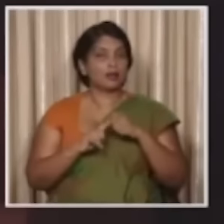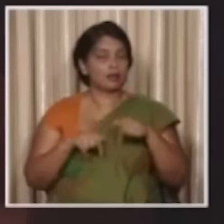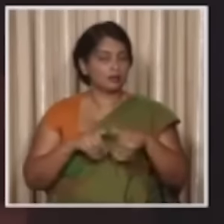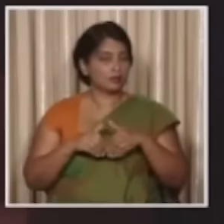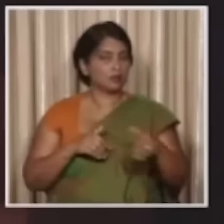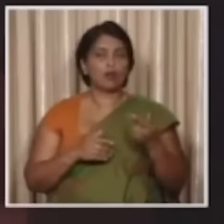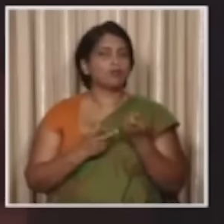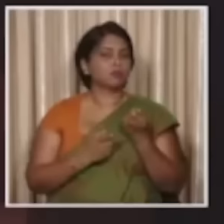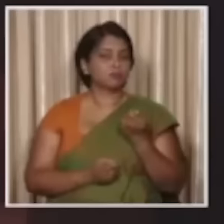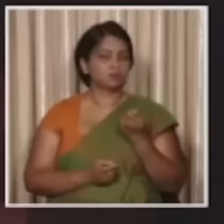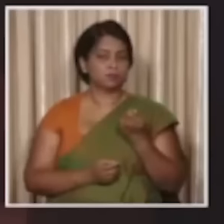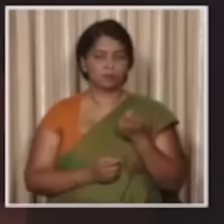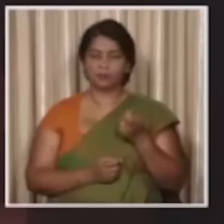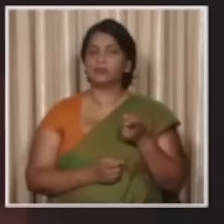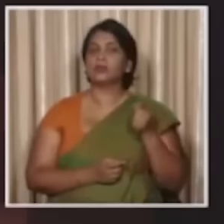විට කොපමණද